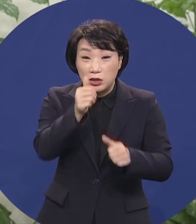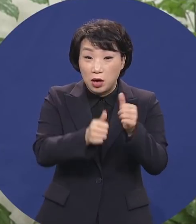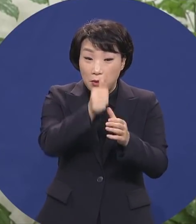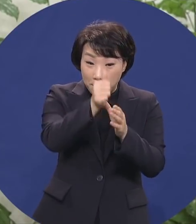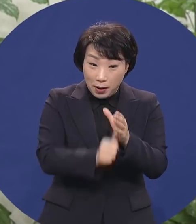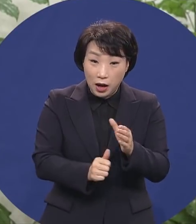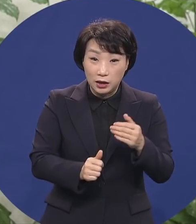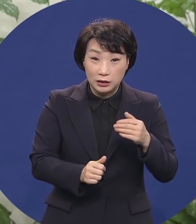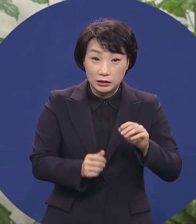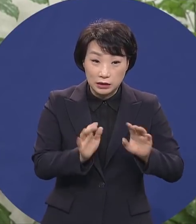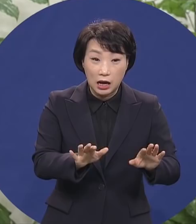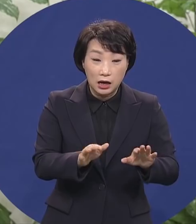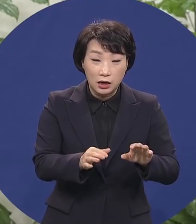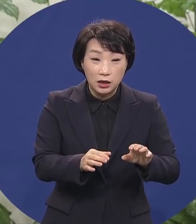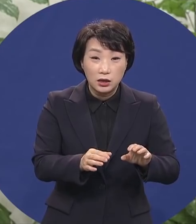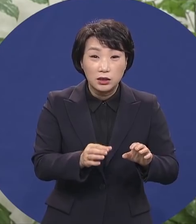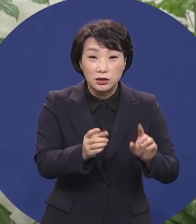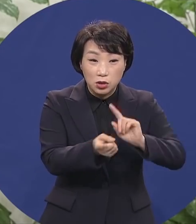들어서 자기들끼리니까